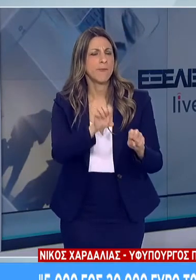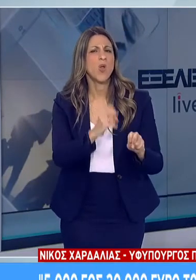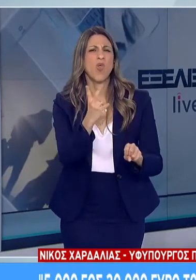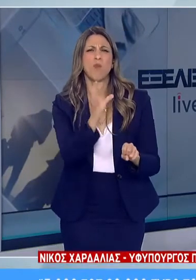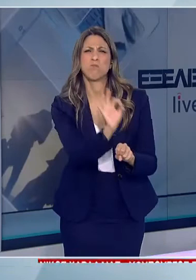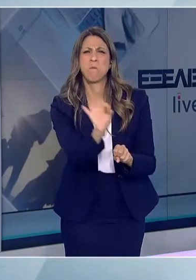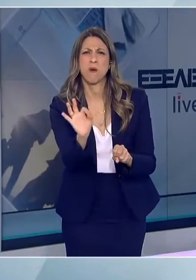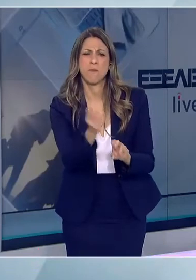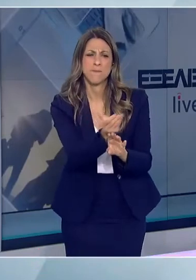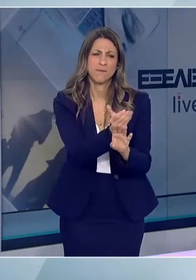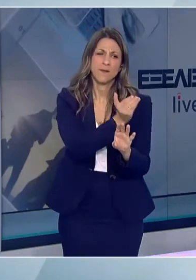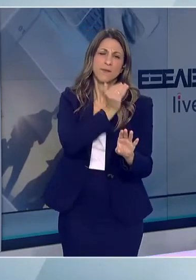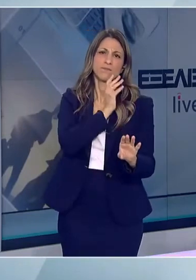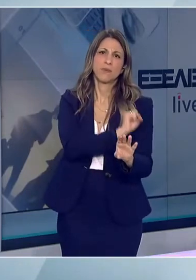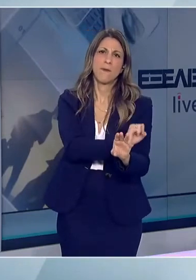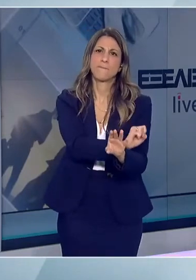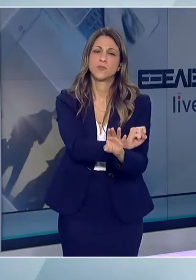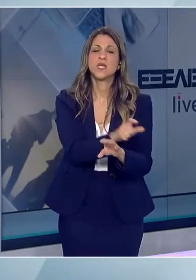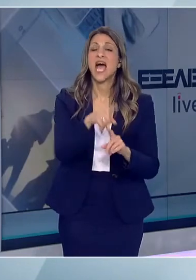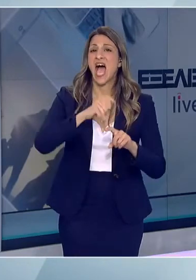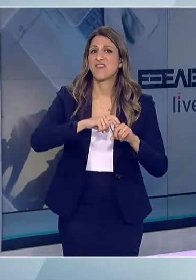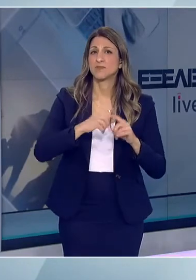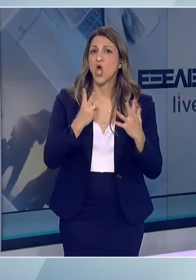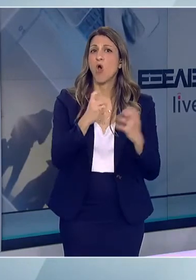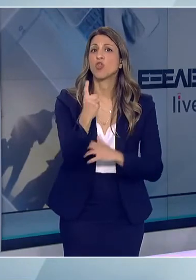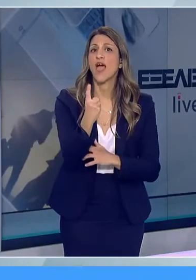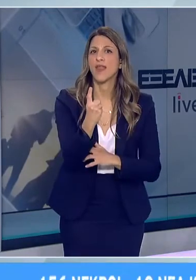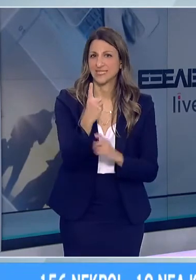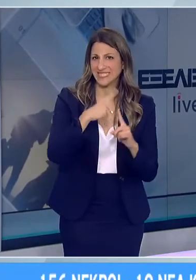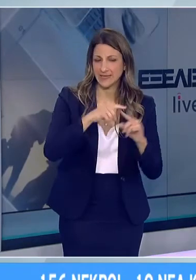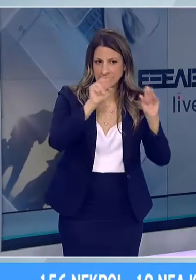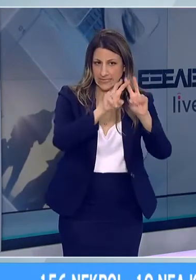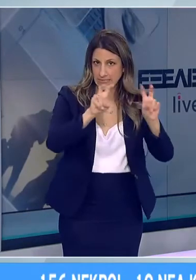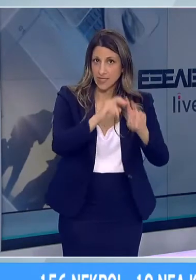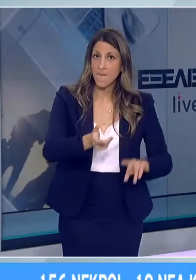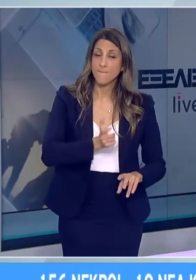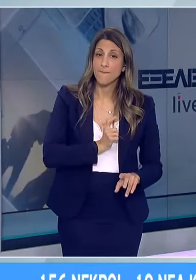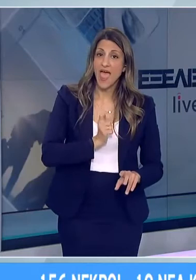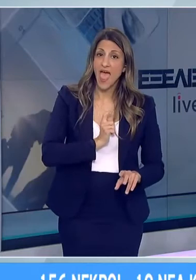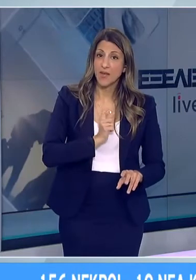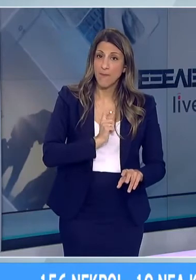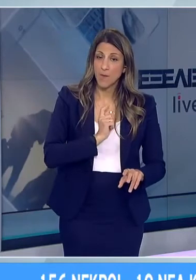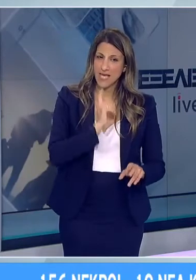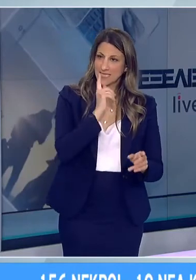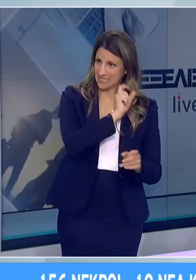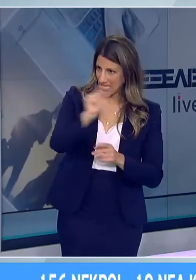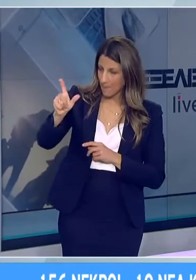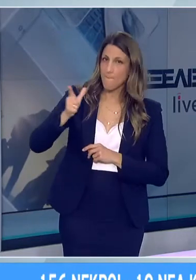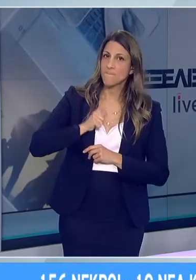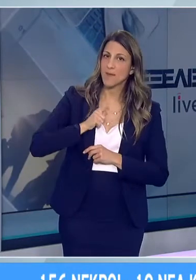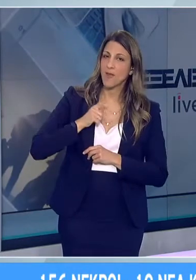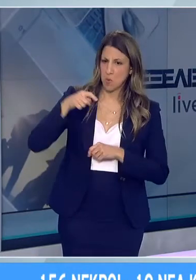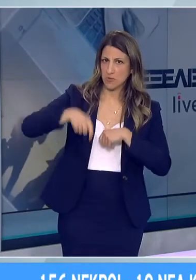δύο κρούσματα, σας ενημερώνω ότι έχουν ληφθεί περίπου 81 δείγματα, των οποίων τα αποτελέσματα περιμένουμε από